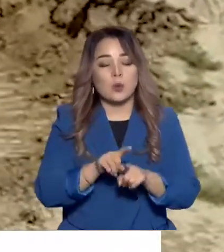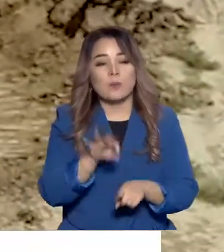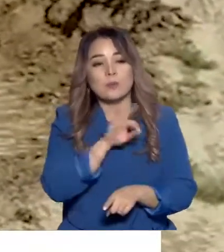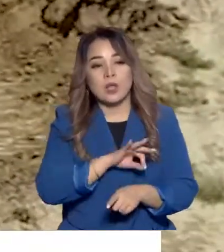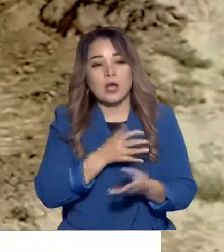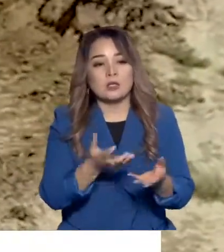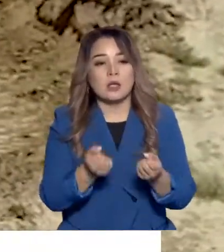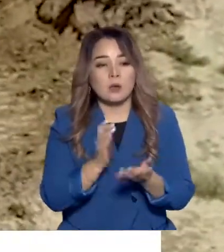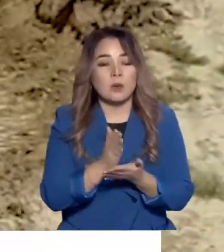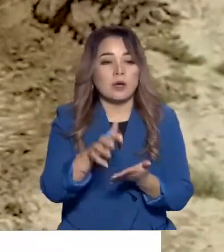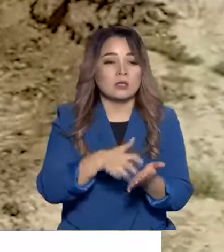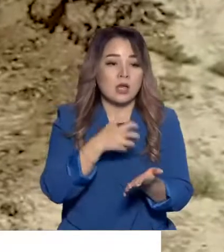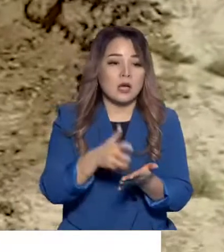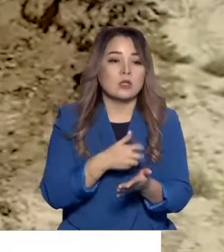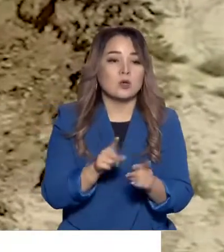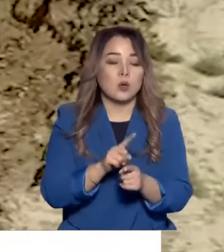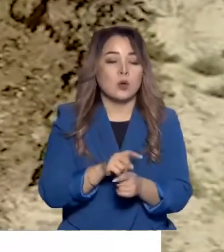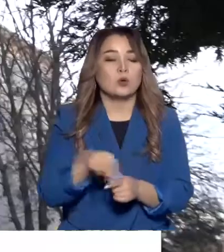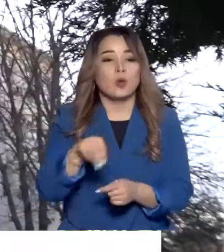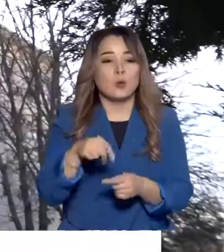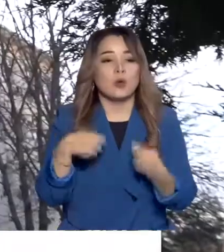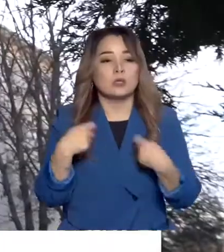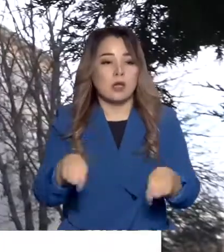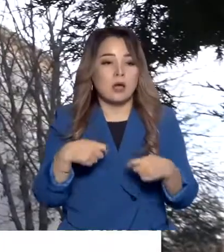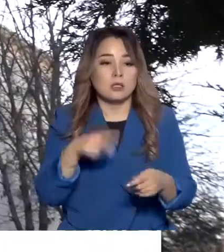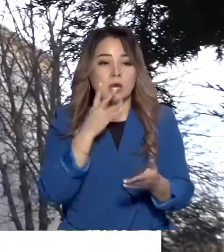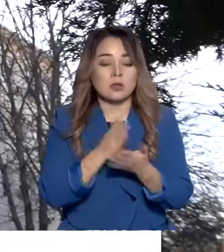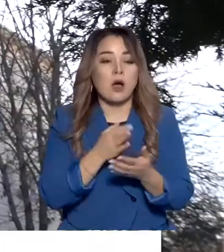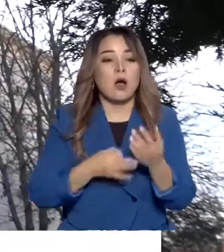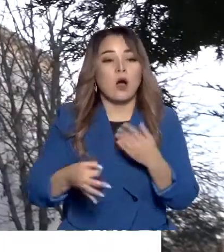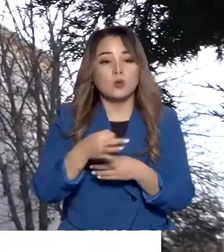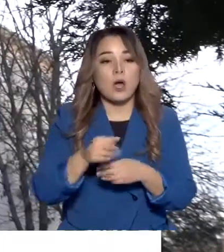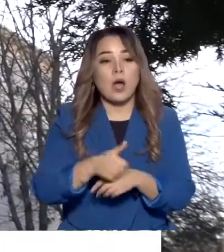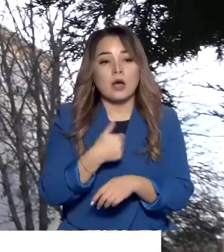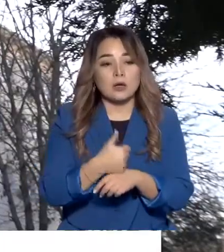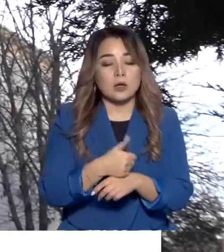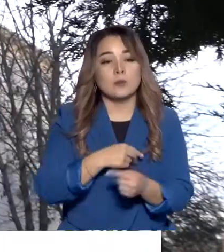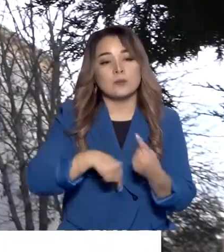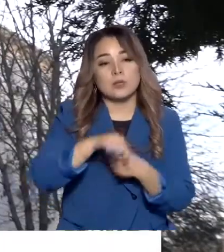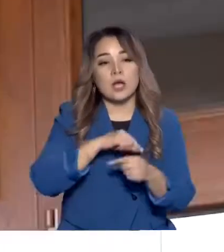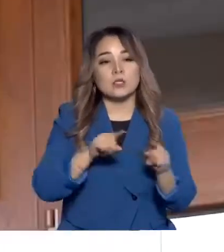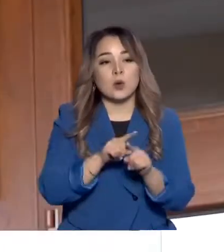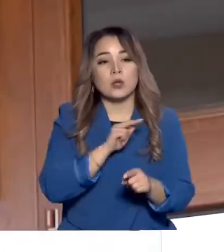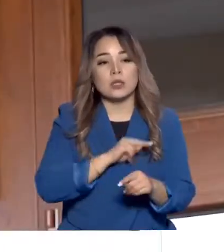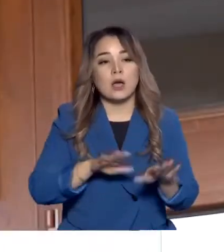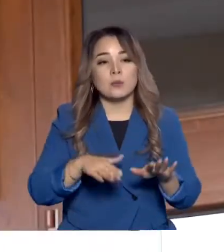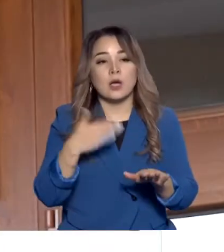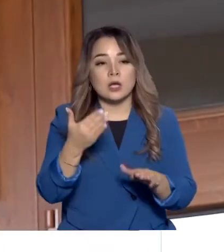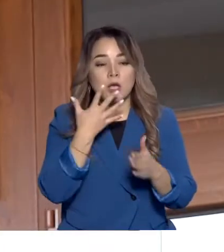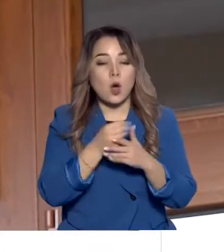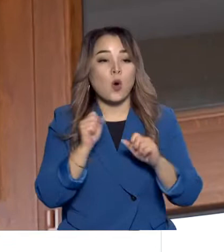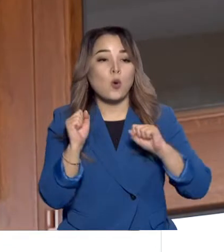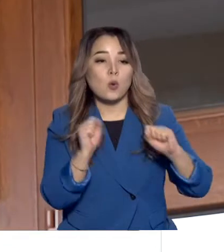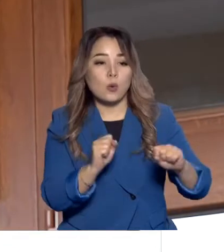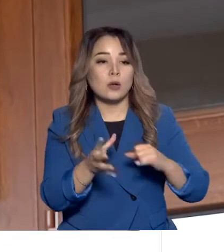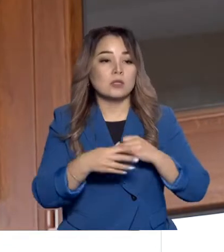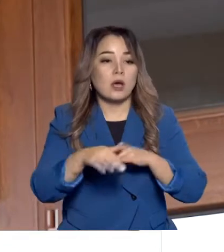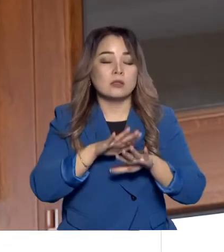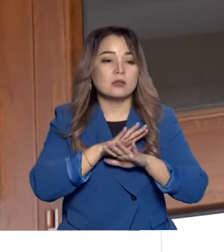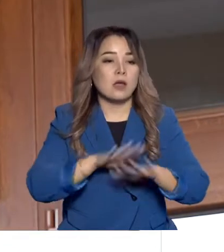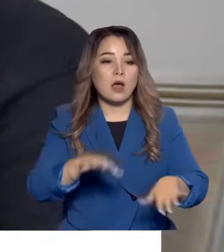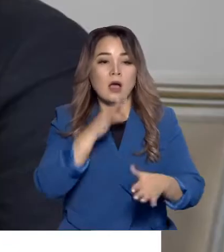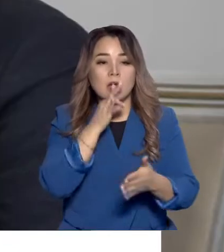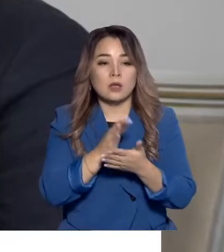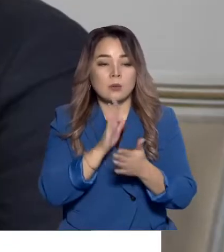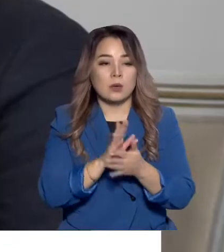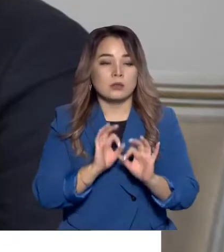paydalanat, artılğanın toprak küyünde jurtka saudalaydı. Audan akimdigi jerdi kasipkerlik nisanına bergen kezde, onun korğau aymağına kirmegenin alğa tartıp